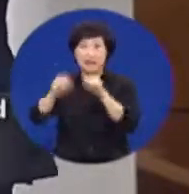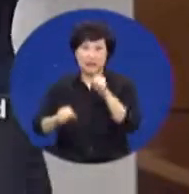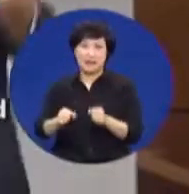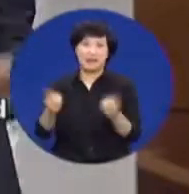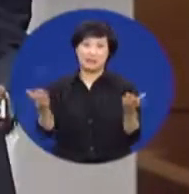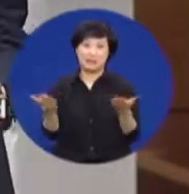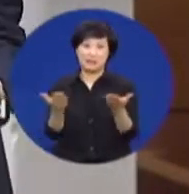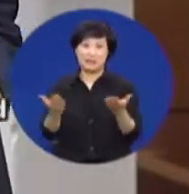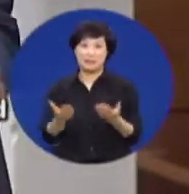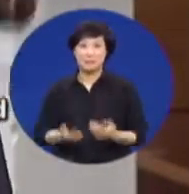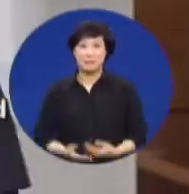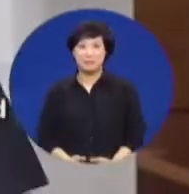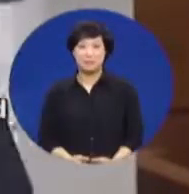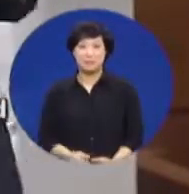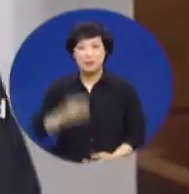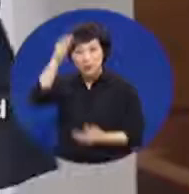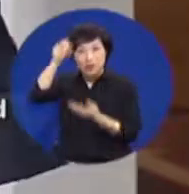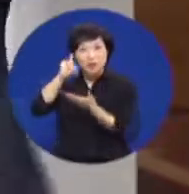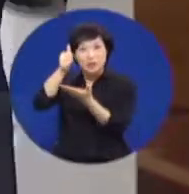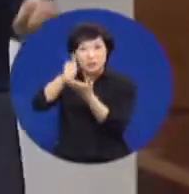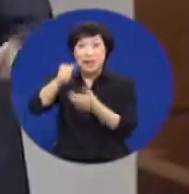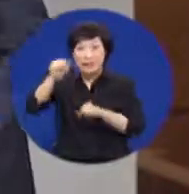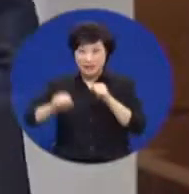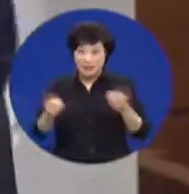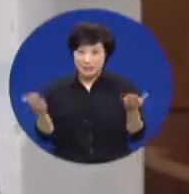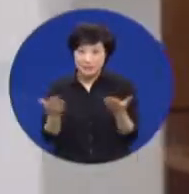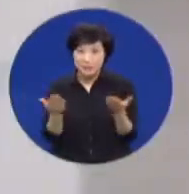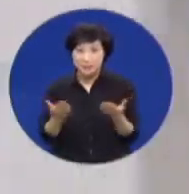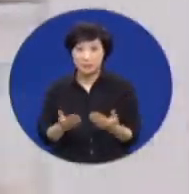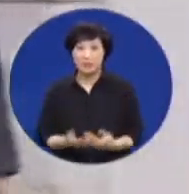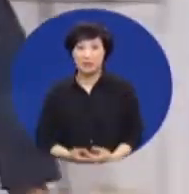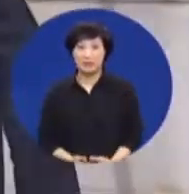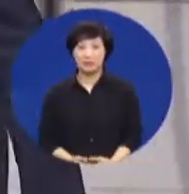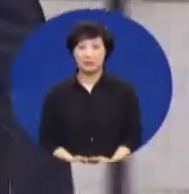하신다. 성령이 하게 하신다.